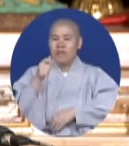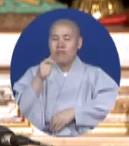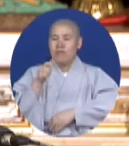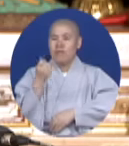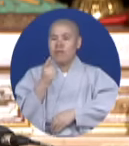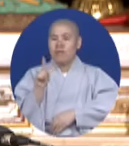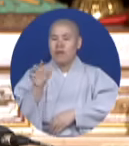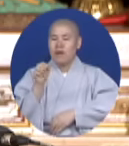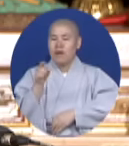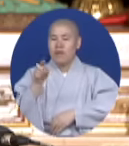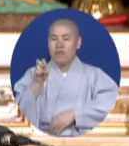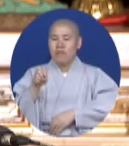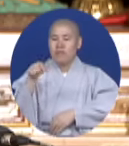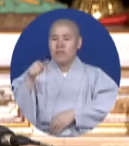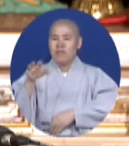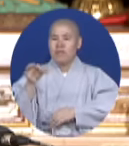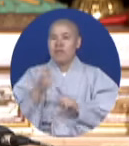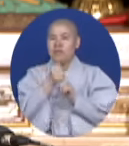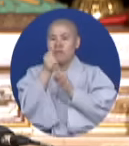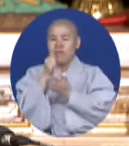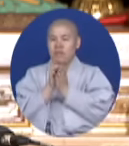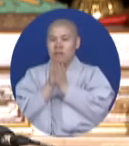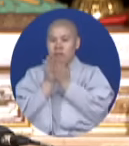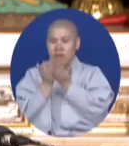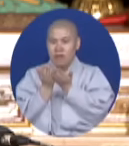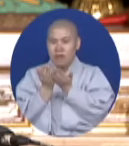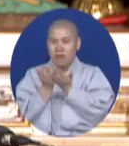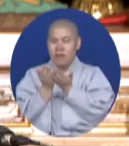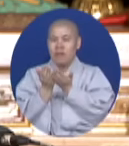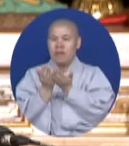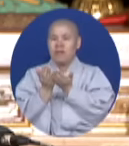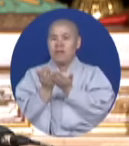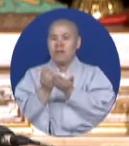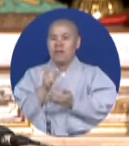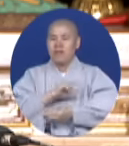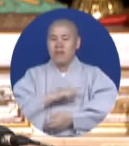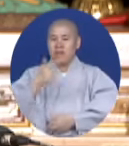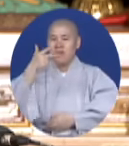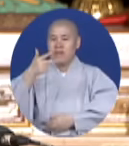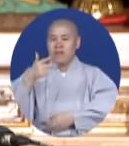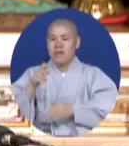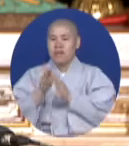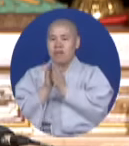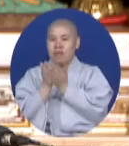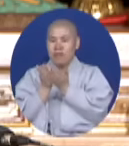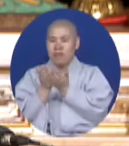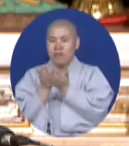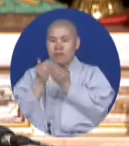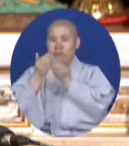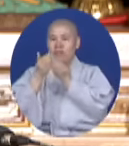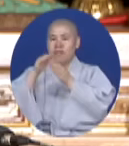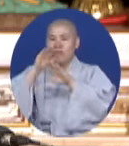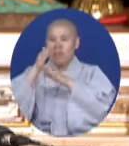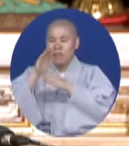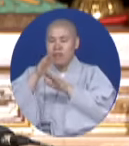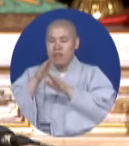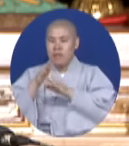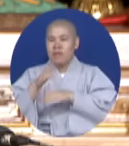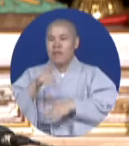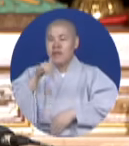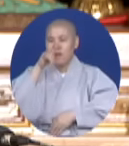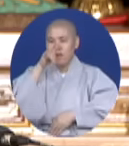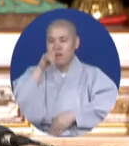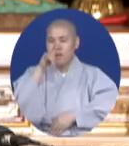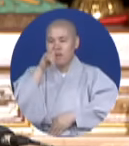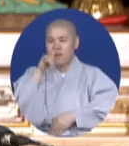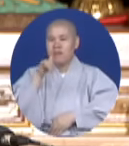제7권에 수록된 법문입니다.